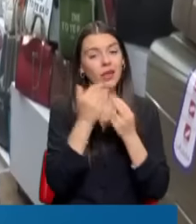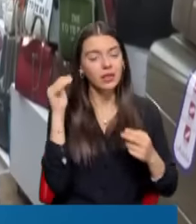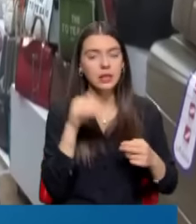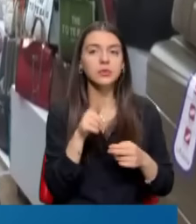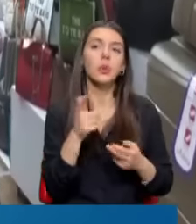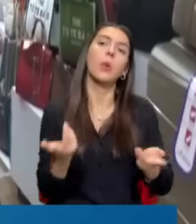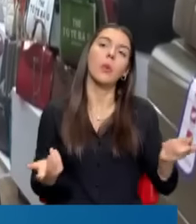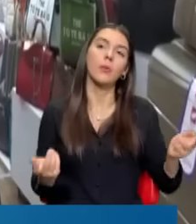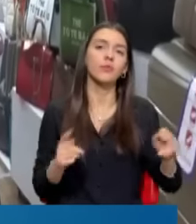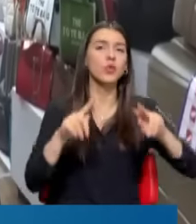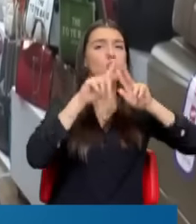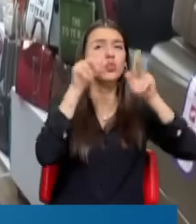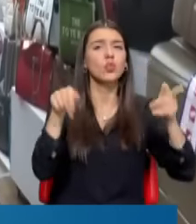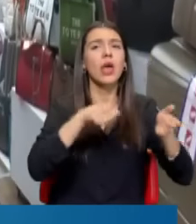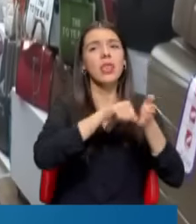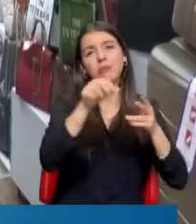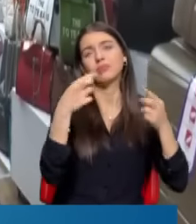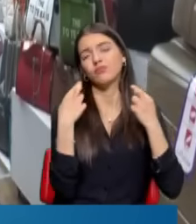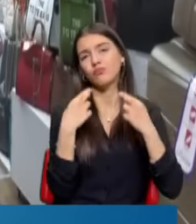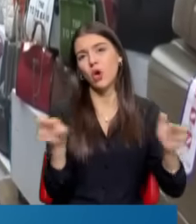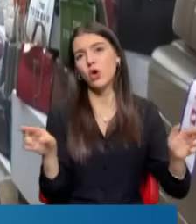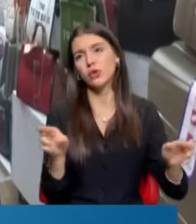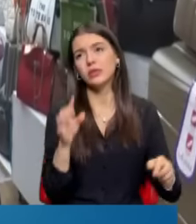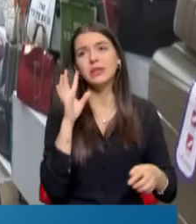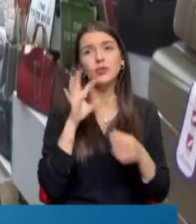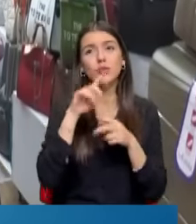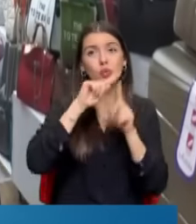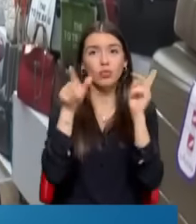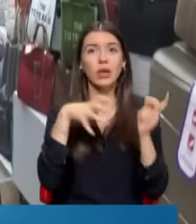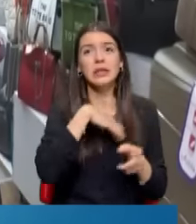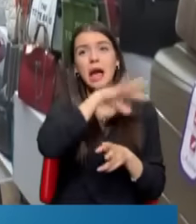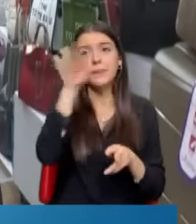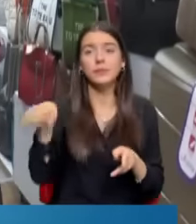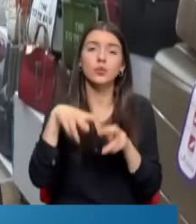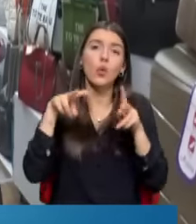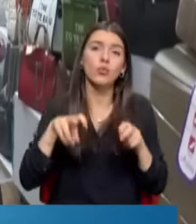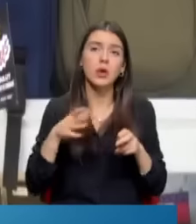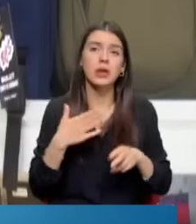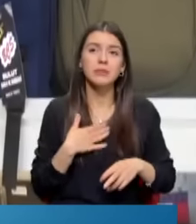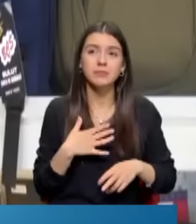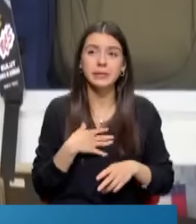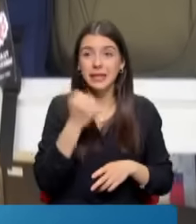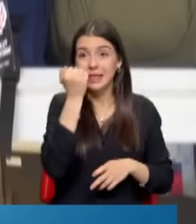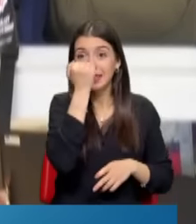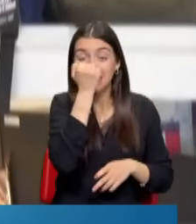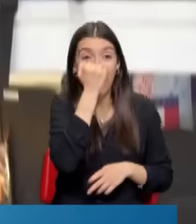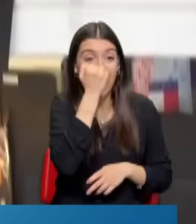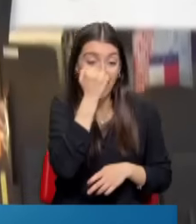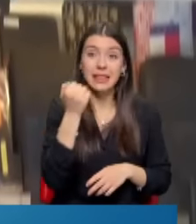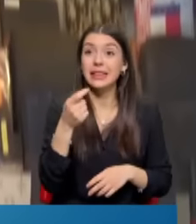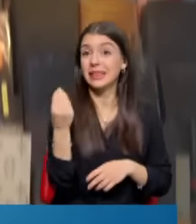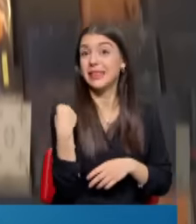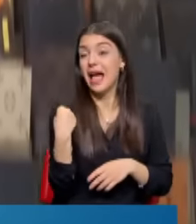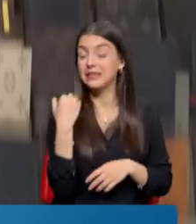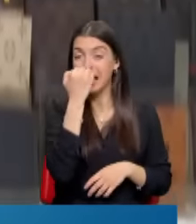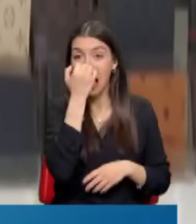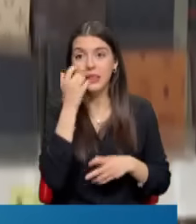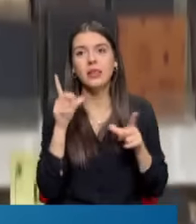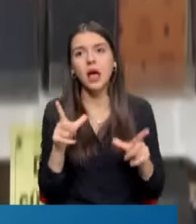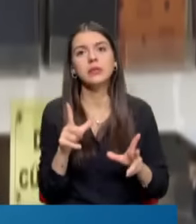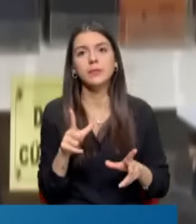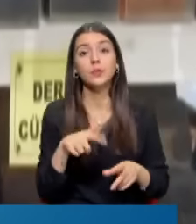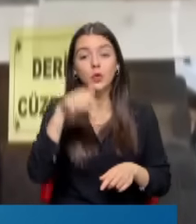yok. Dükkanlar hepsi bomboş. Bütün esnaf arkadaşlar oturuyor. Bize taze kan lazım. Çünkü yerli